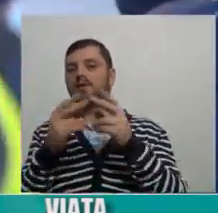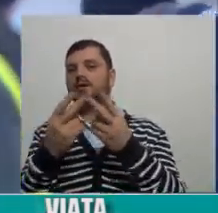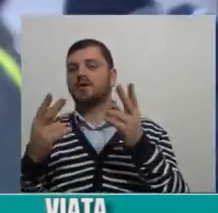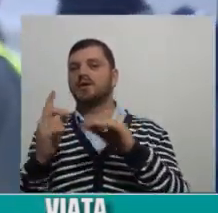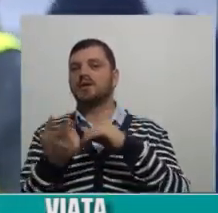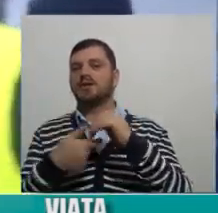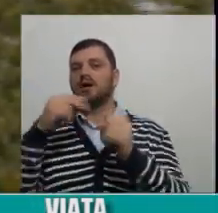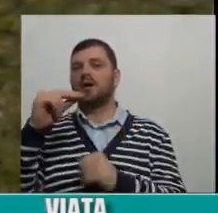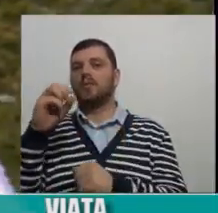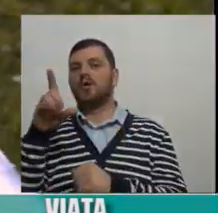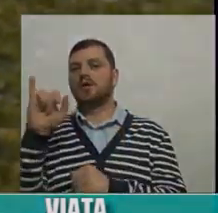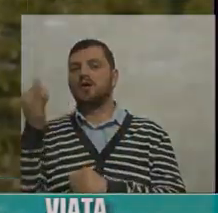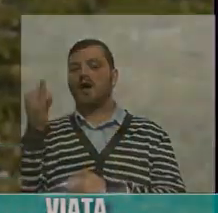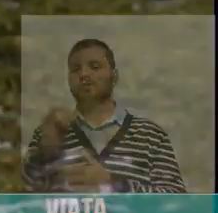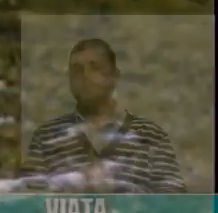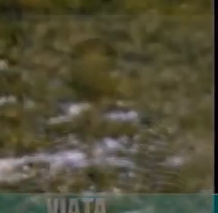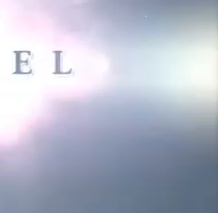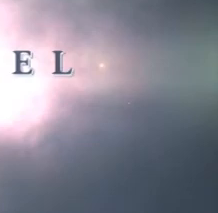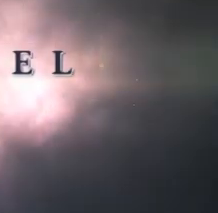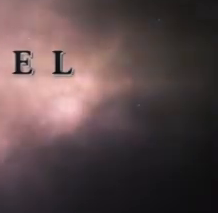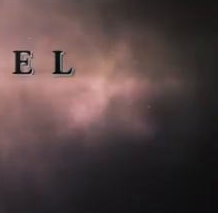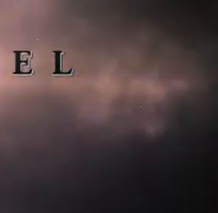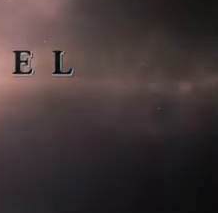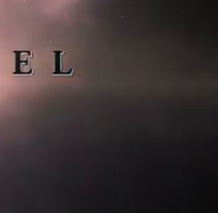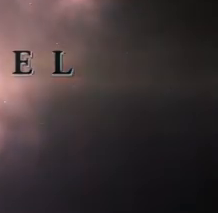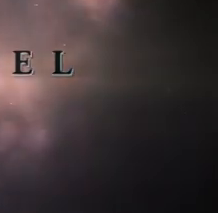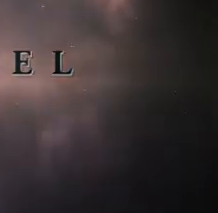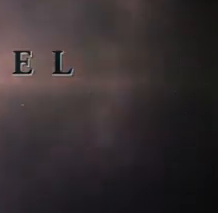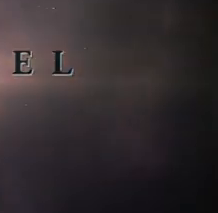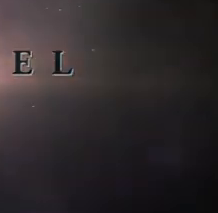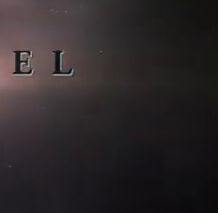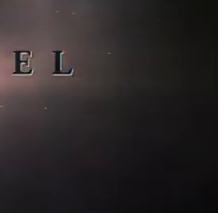va primi vizita celor de la Poliaș.